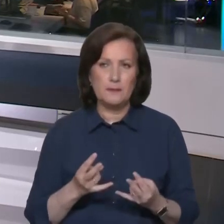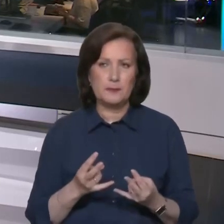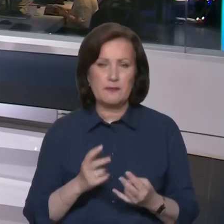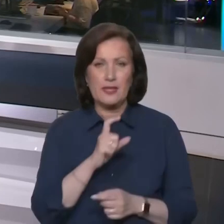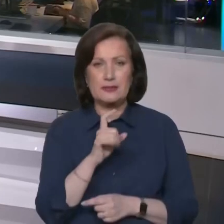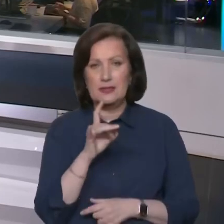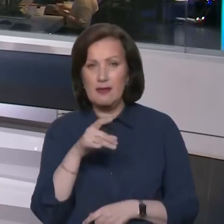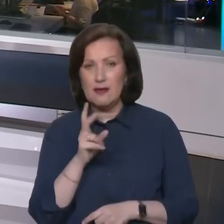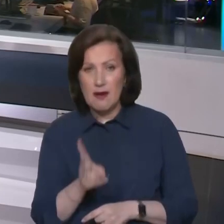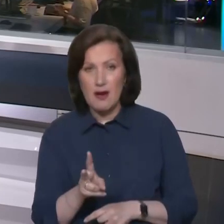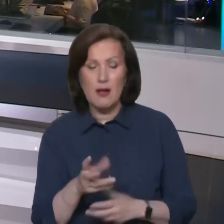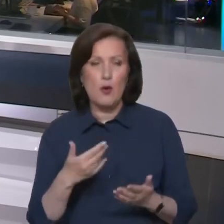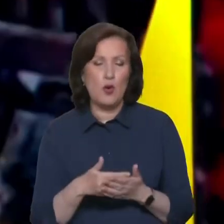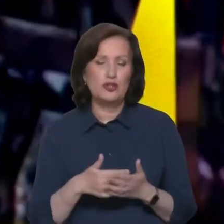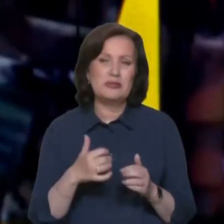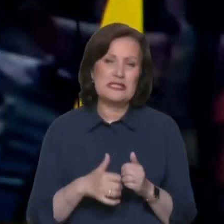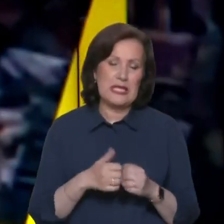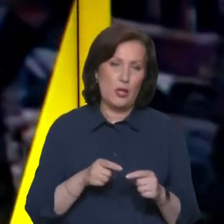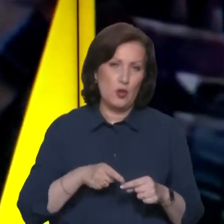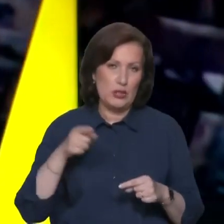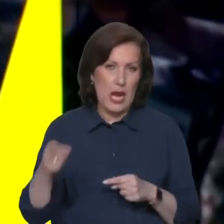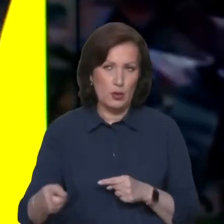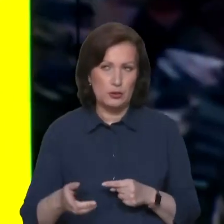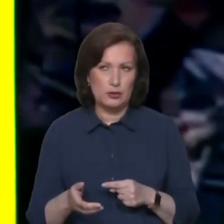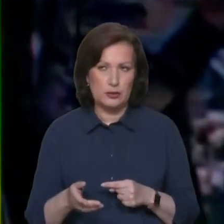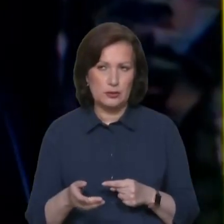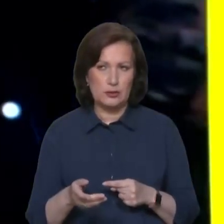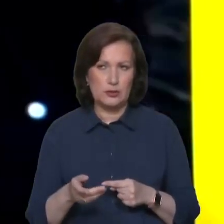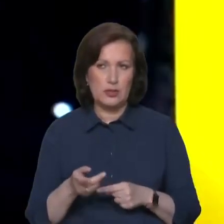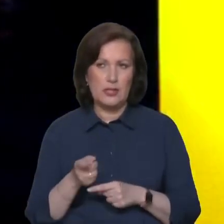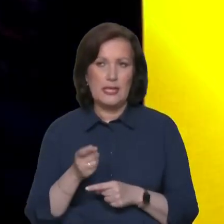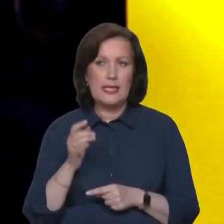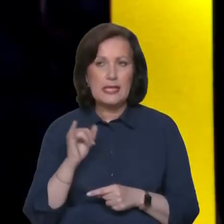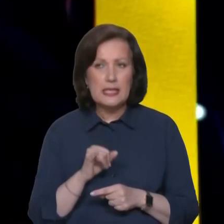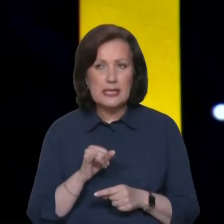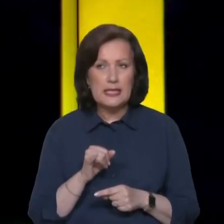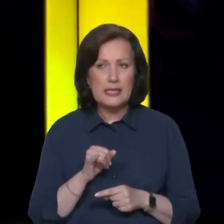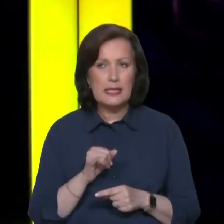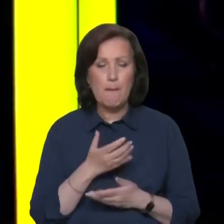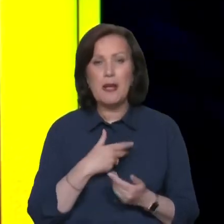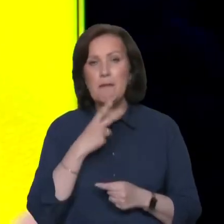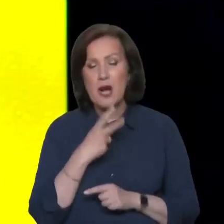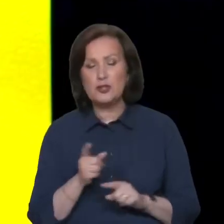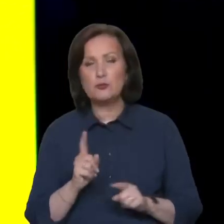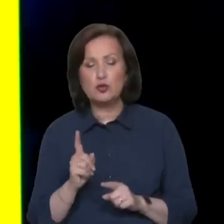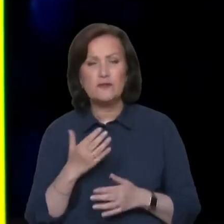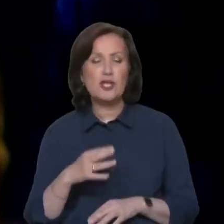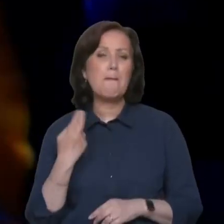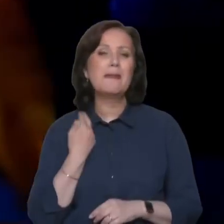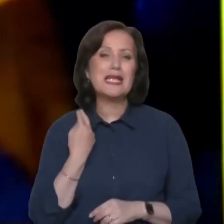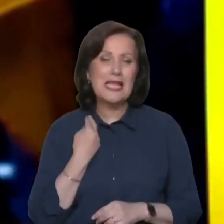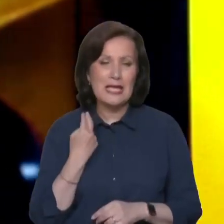ЗРК, ну, власне, хоча б там середньої дальності дії. І от ми бачимо, що вже